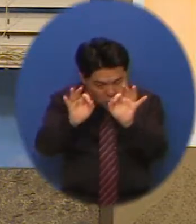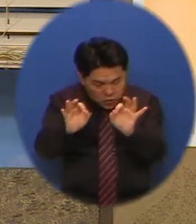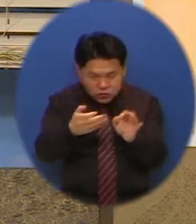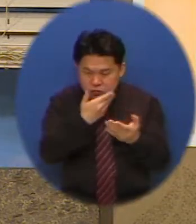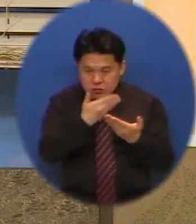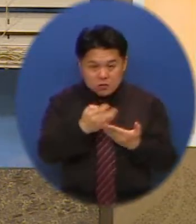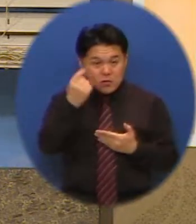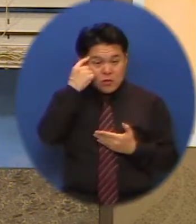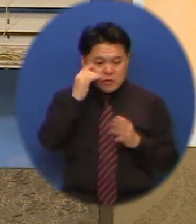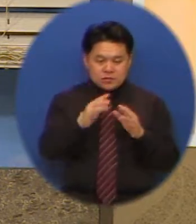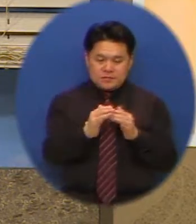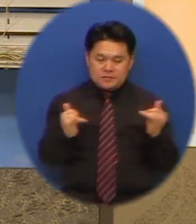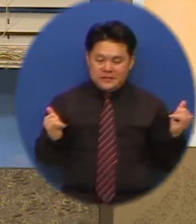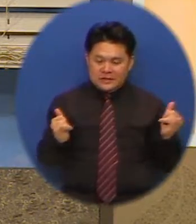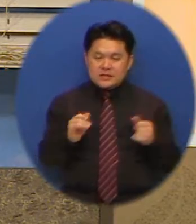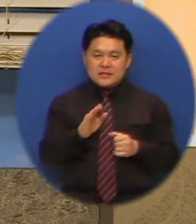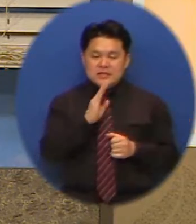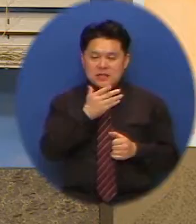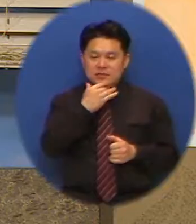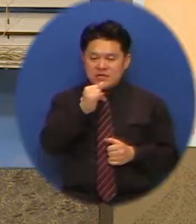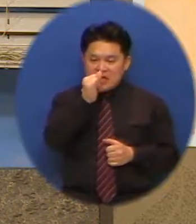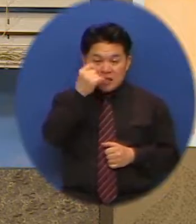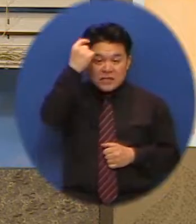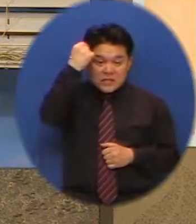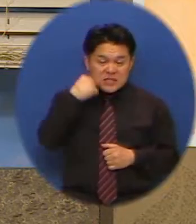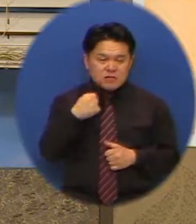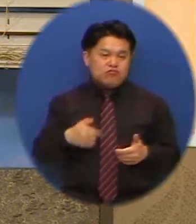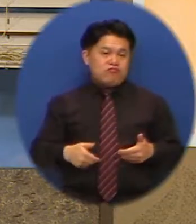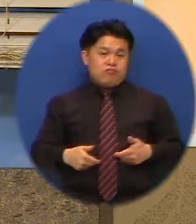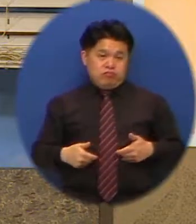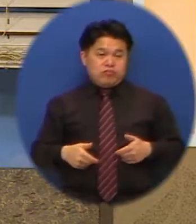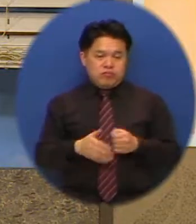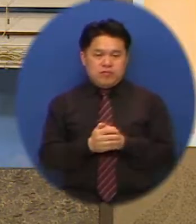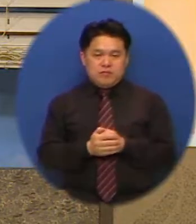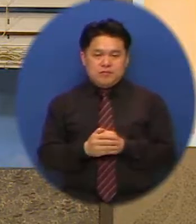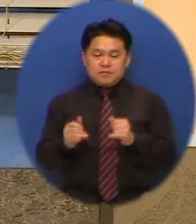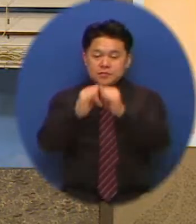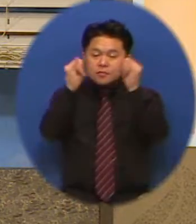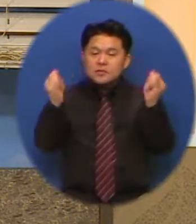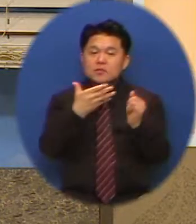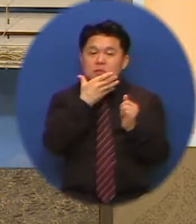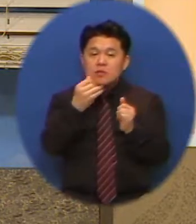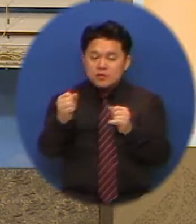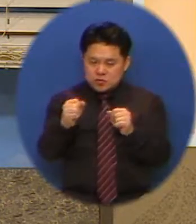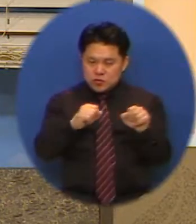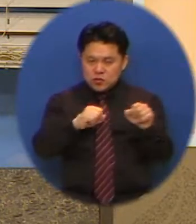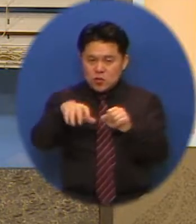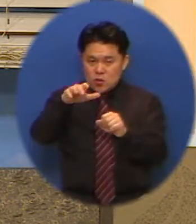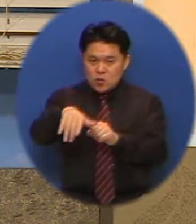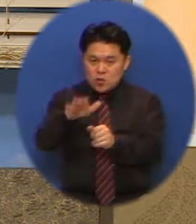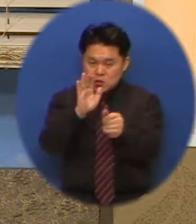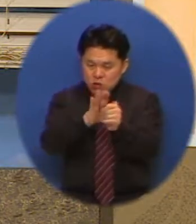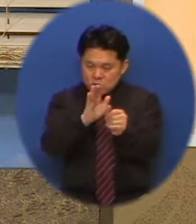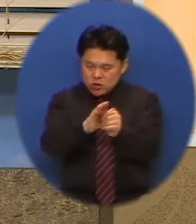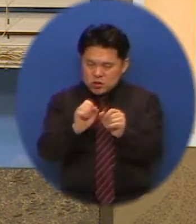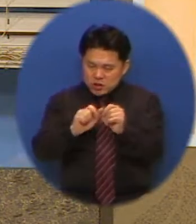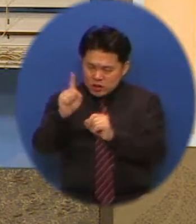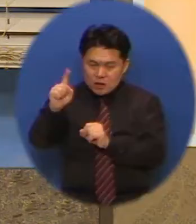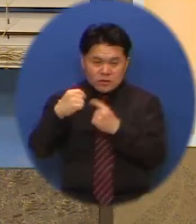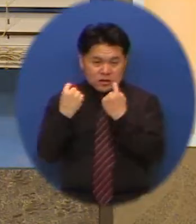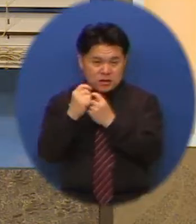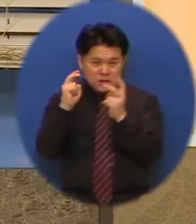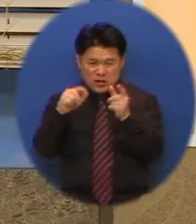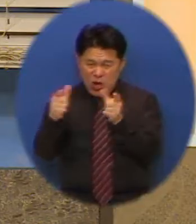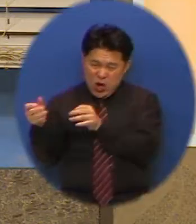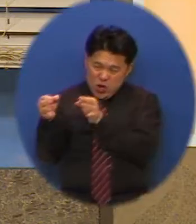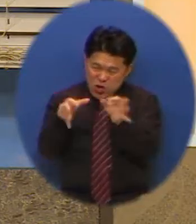체감적으로 느낄 수 있는 복지 체감도가 굉장히 중요할 것 같은데 사회복지 현장에 지원하는 게 이제 민간이 많이 하는데 거의 다 하고